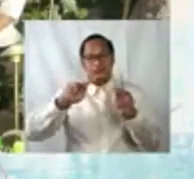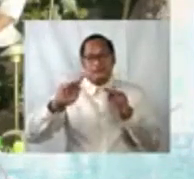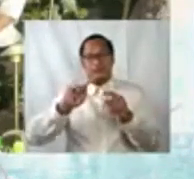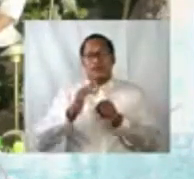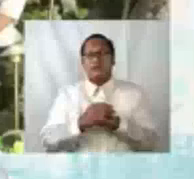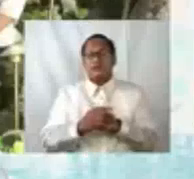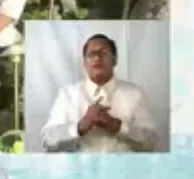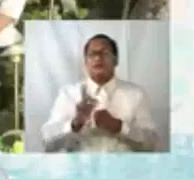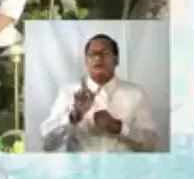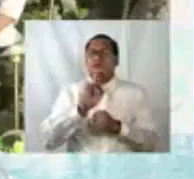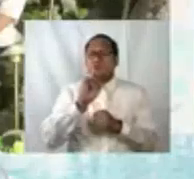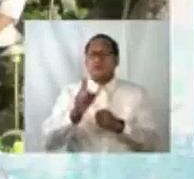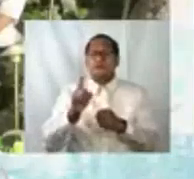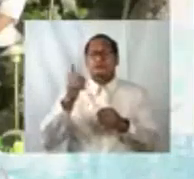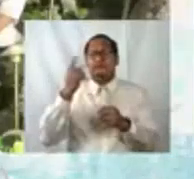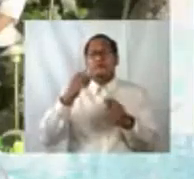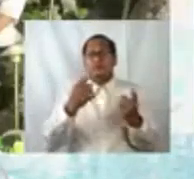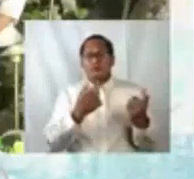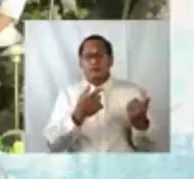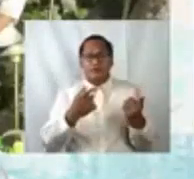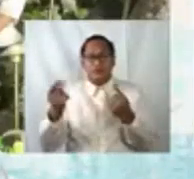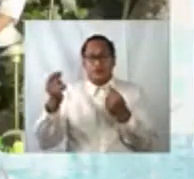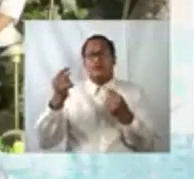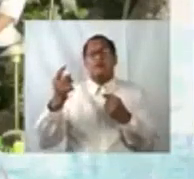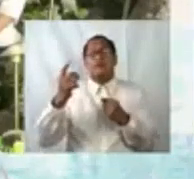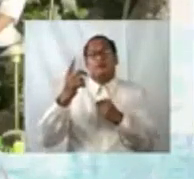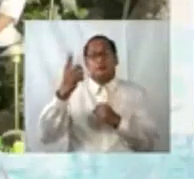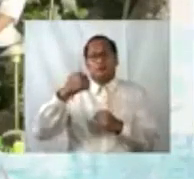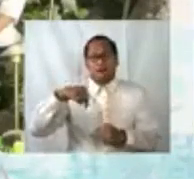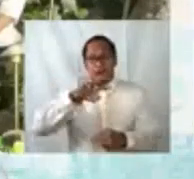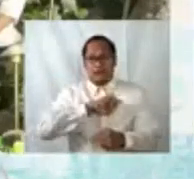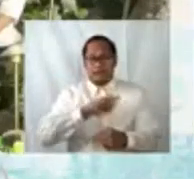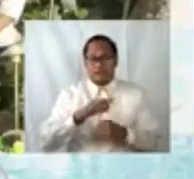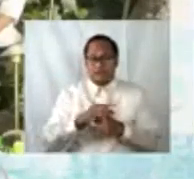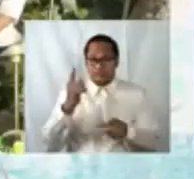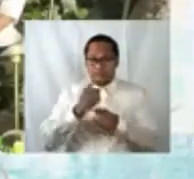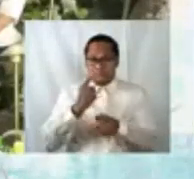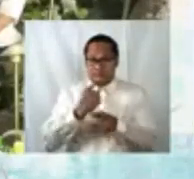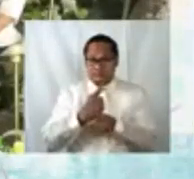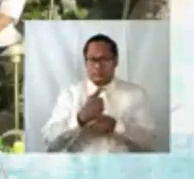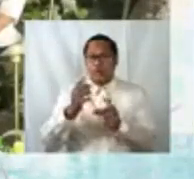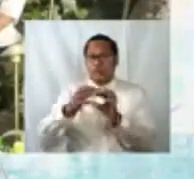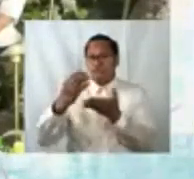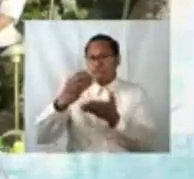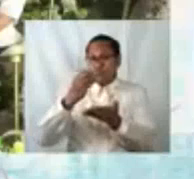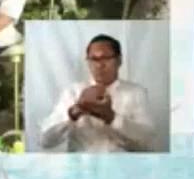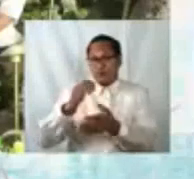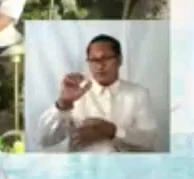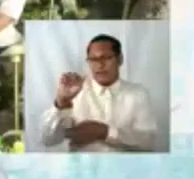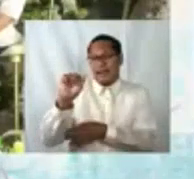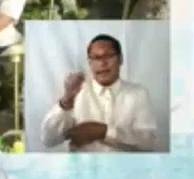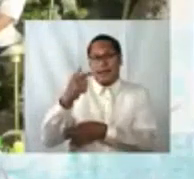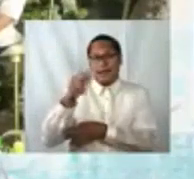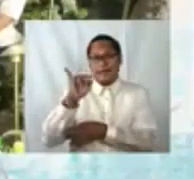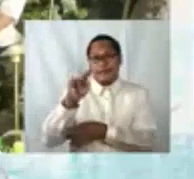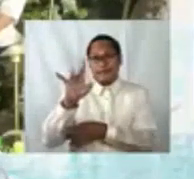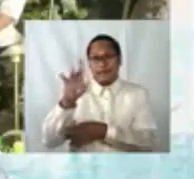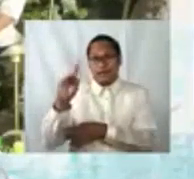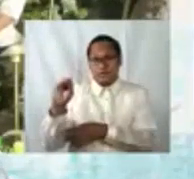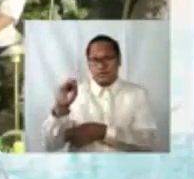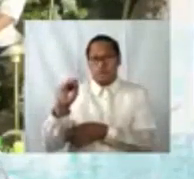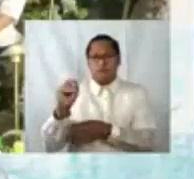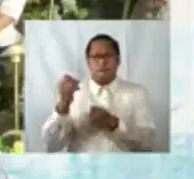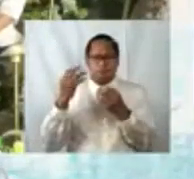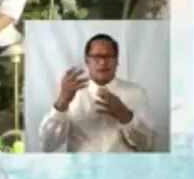nag-crystallize ng pagkilos at pagtindig natin. Diba? Of course, si Aguinaldo, marami akong hindi nagugustuhan sa